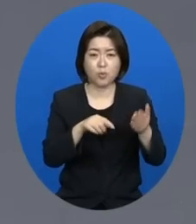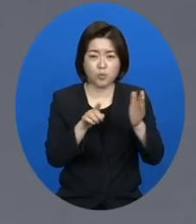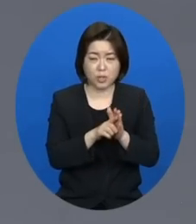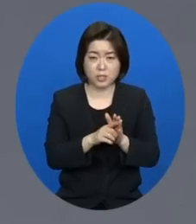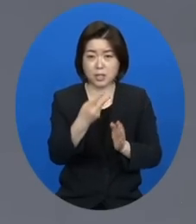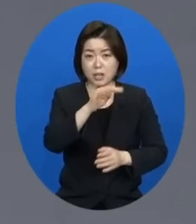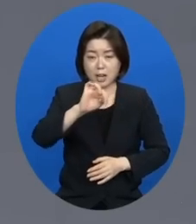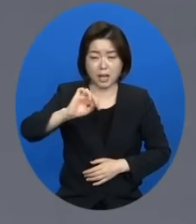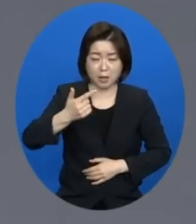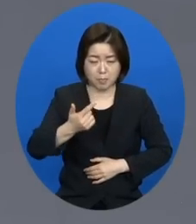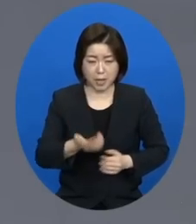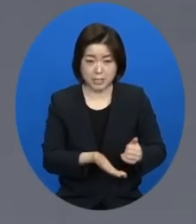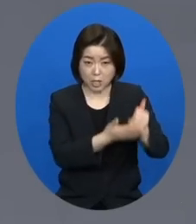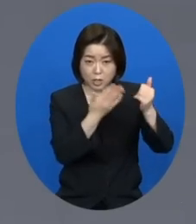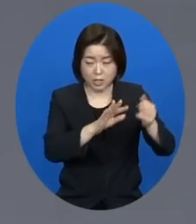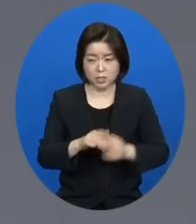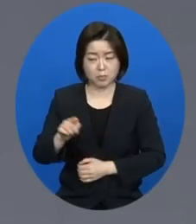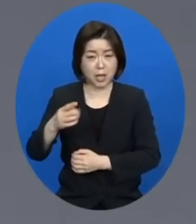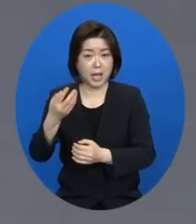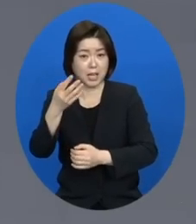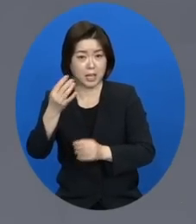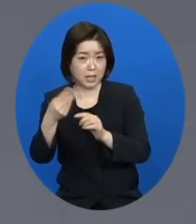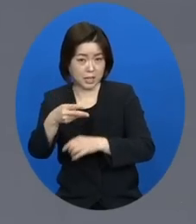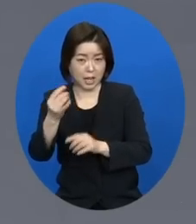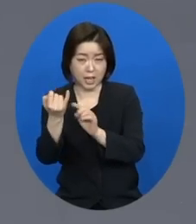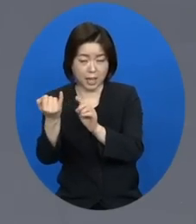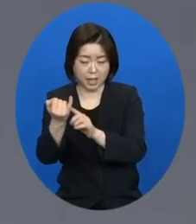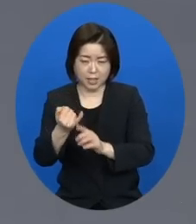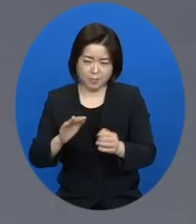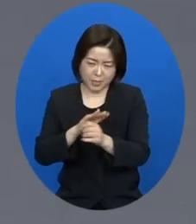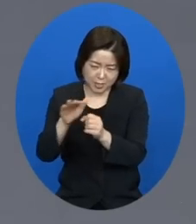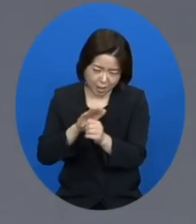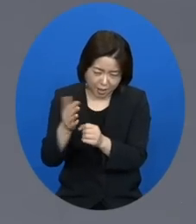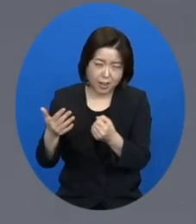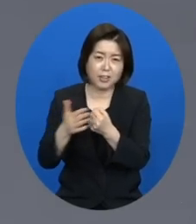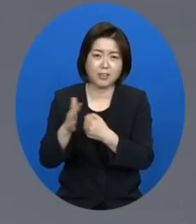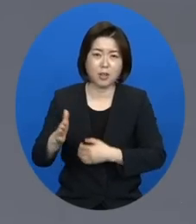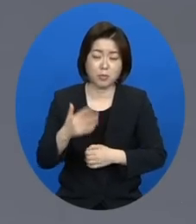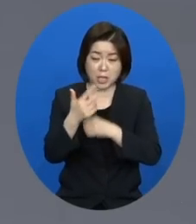섬겼으나 그를 그녀를 사랑하는 까닭에 7년을 며칠같이 여겼더라.